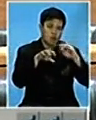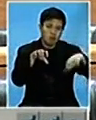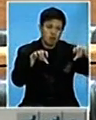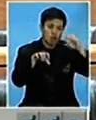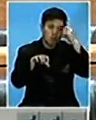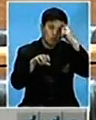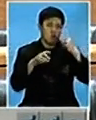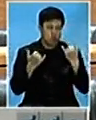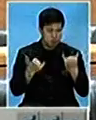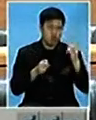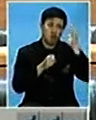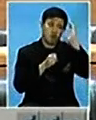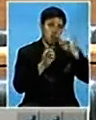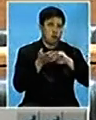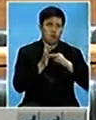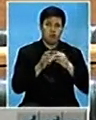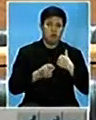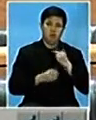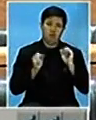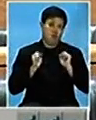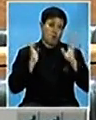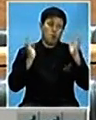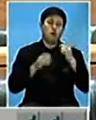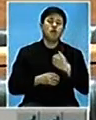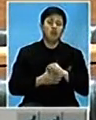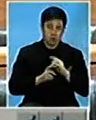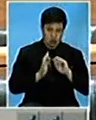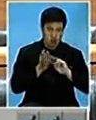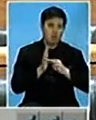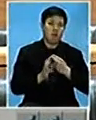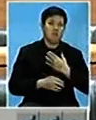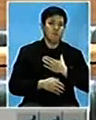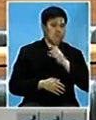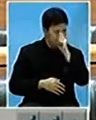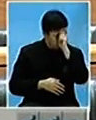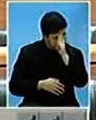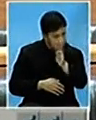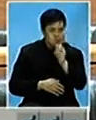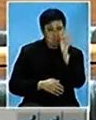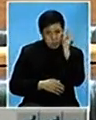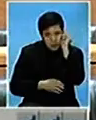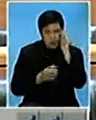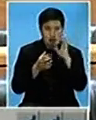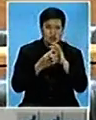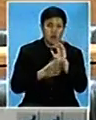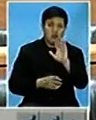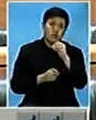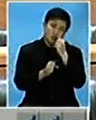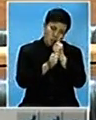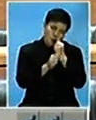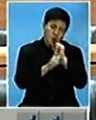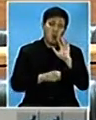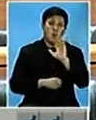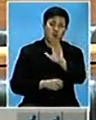ำลังอภิปรายอยู่ในขณะนี้ไม่ได้เกรงกลัวท่านครับแต่ให้ความเคารพให้ความศรัทธาและให้ความเชื่อมั่นในการทำงานของท่